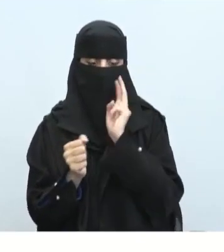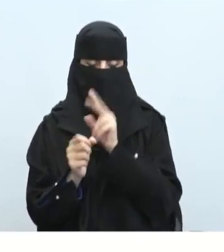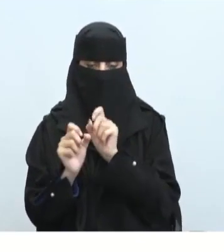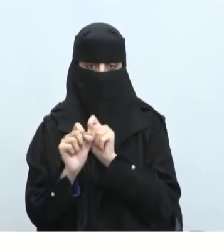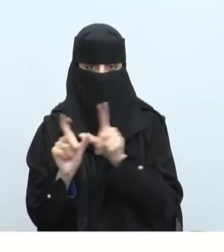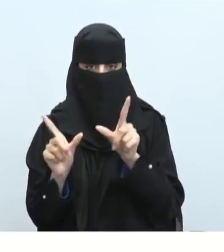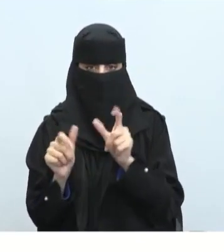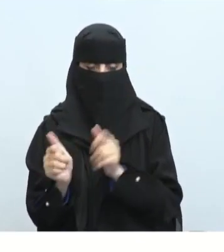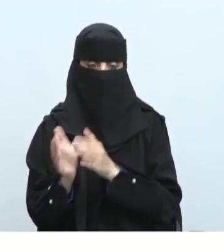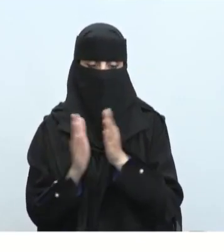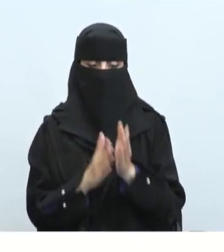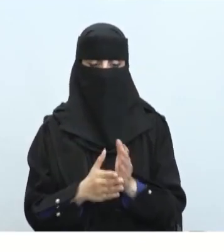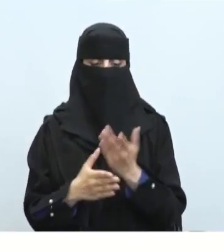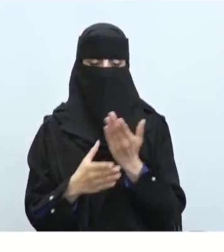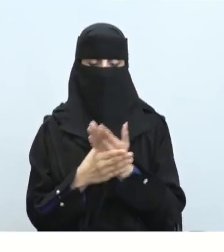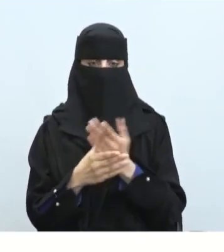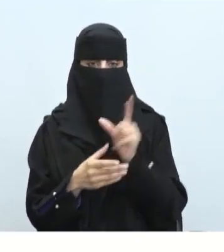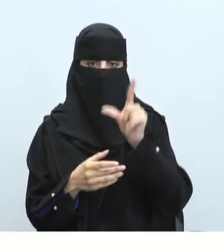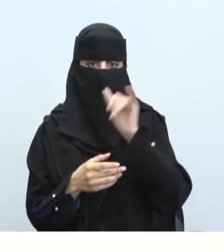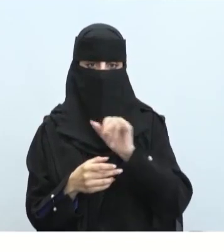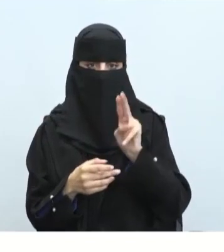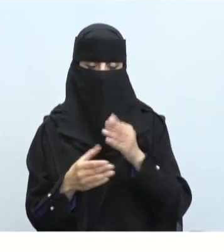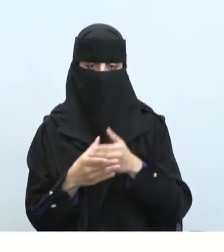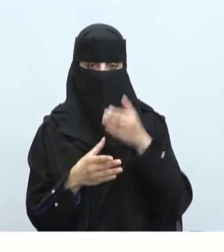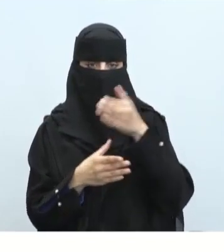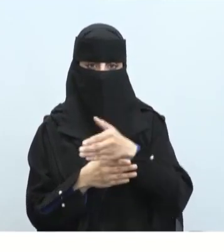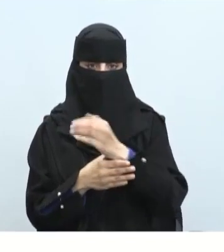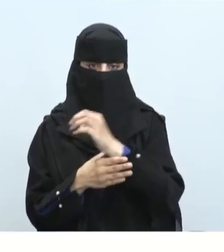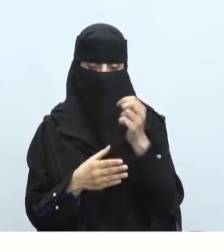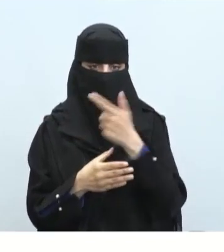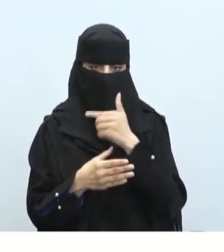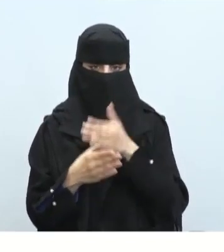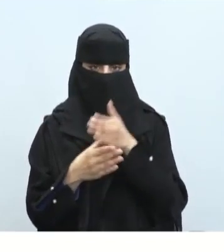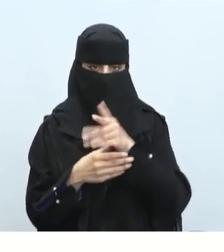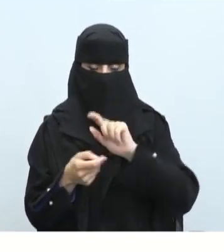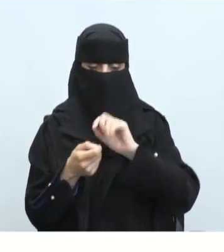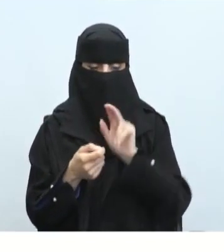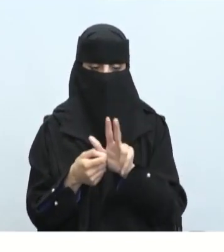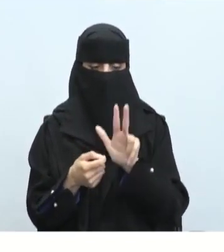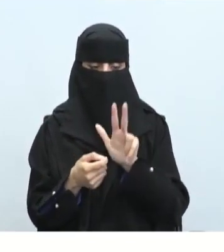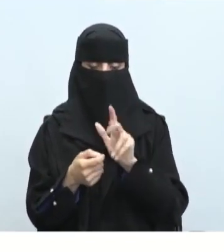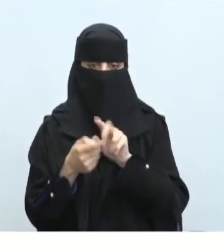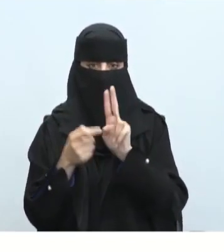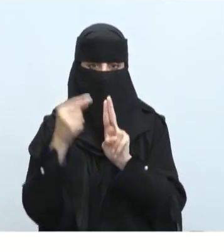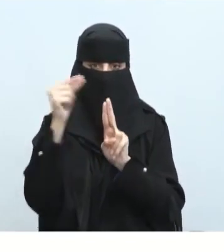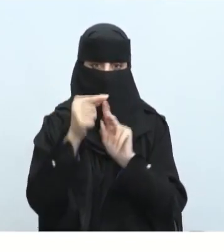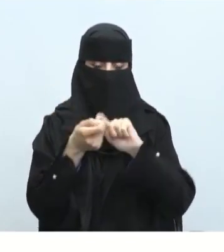نصبه الكسره لانه من نوع جمع المؤنث السالم